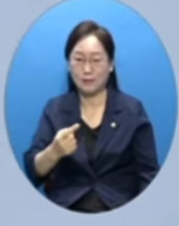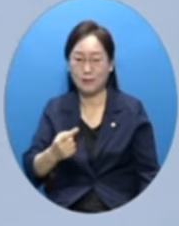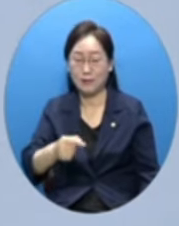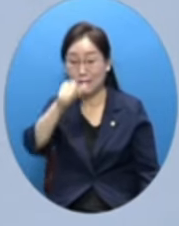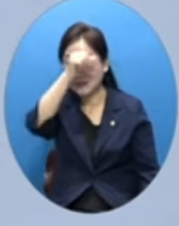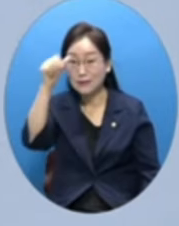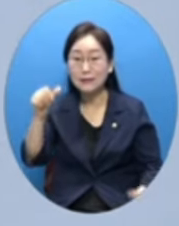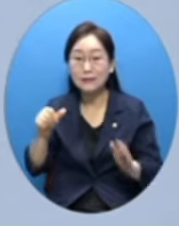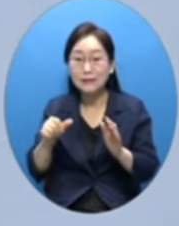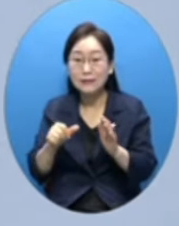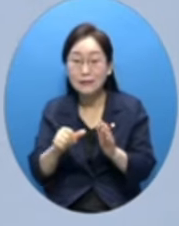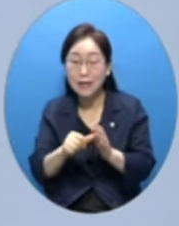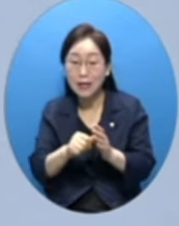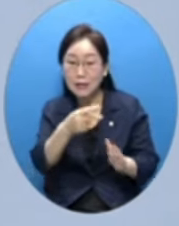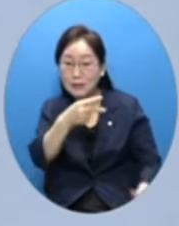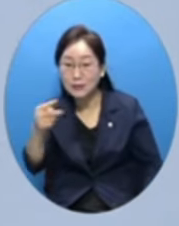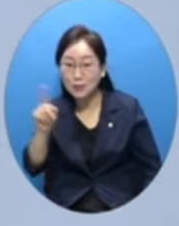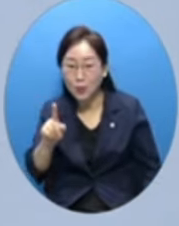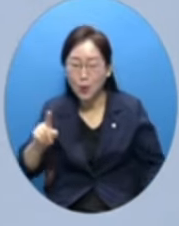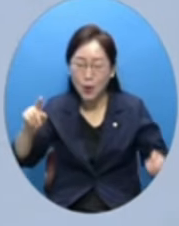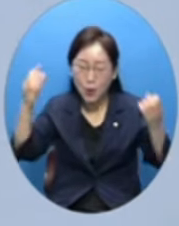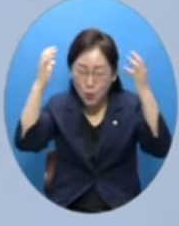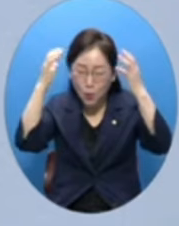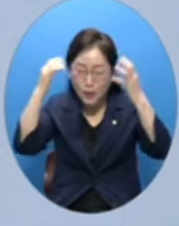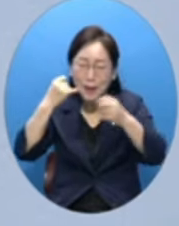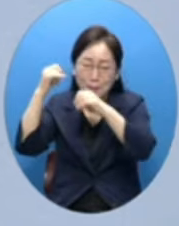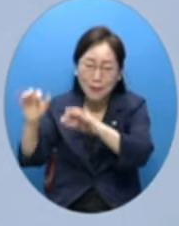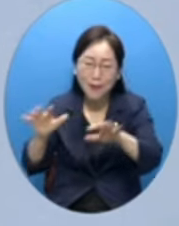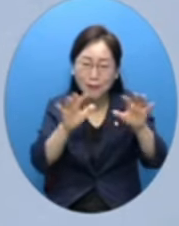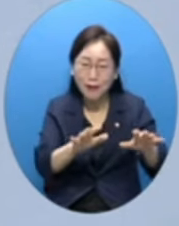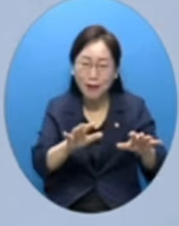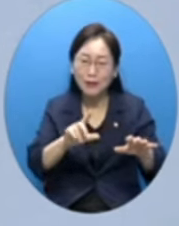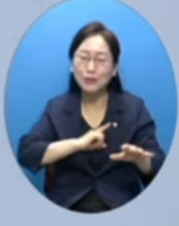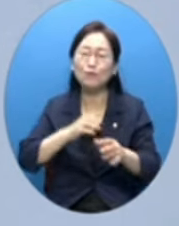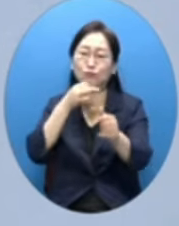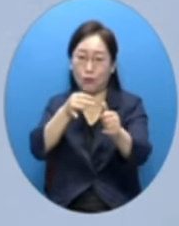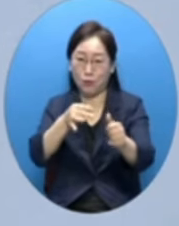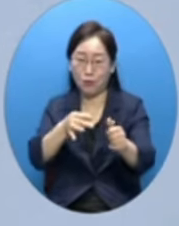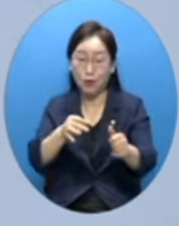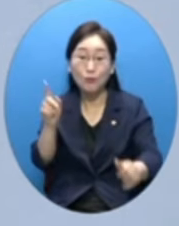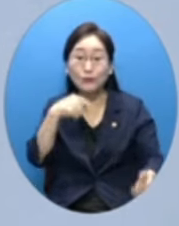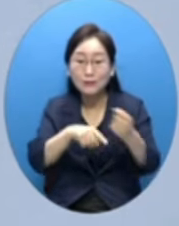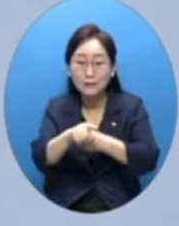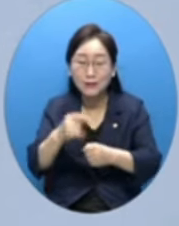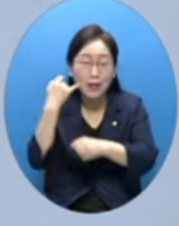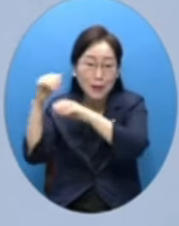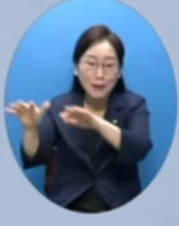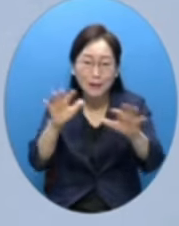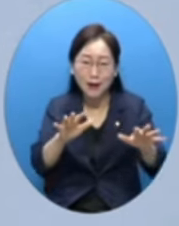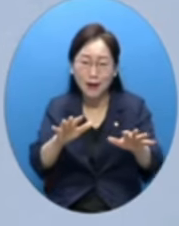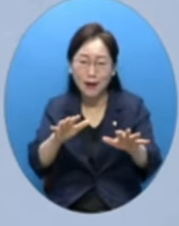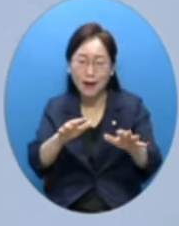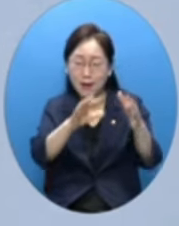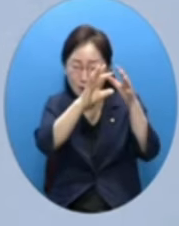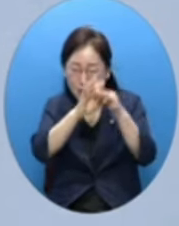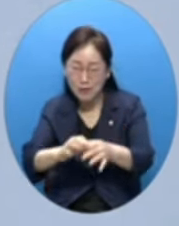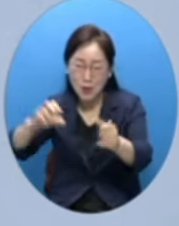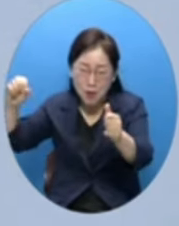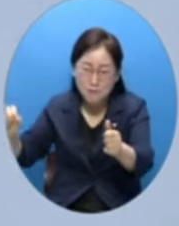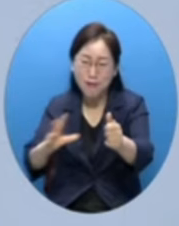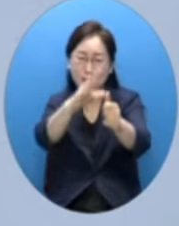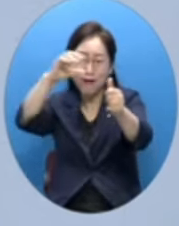인생을 고난을 받아라고 부르는 것입니다 바다는 끊임없이 크가 작은 파도가 밀어